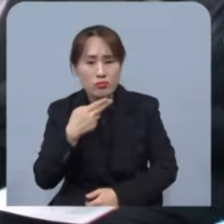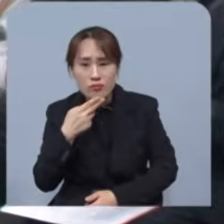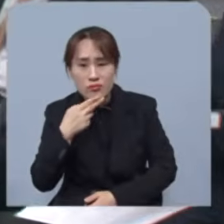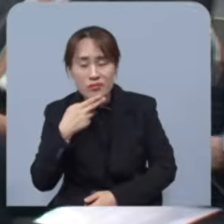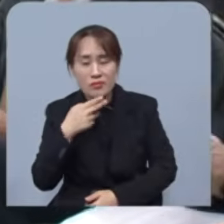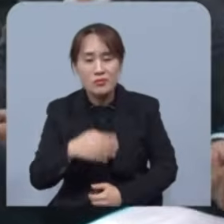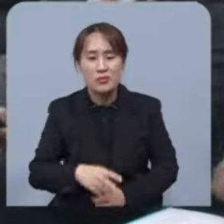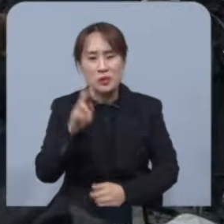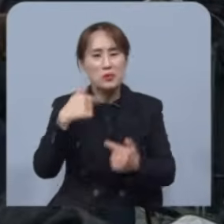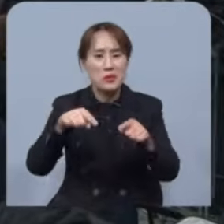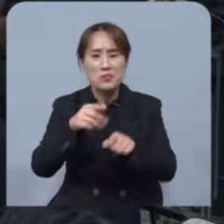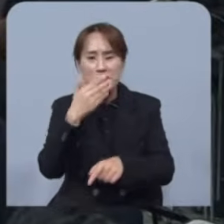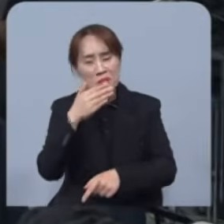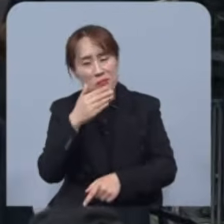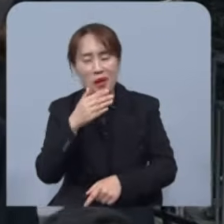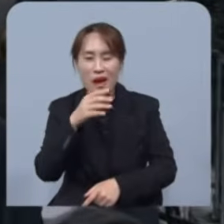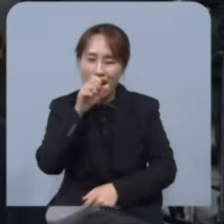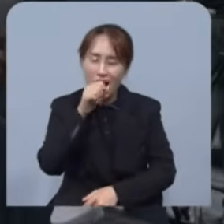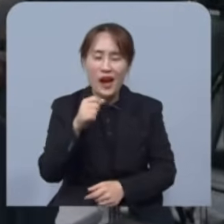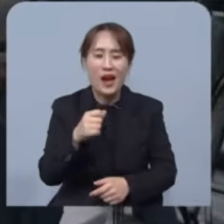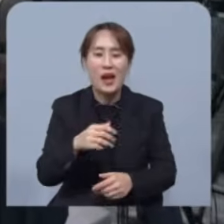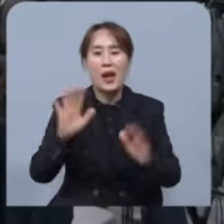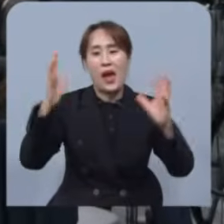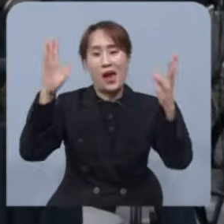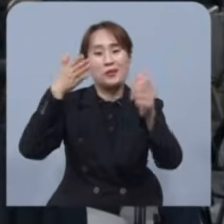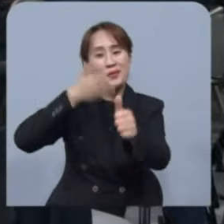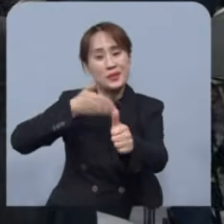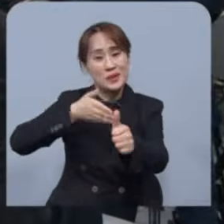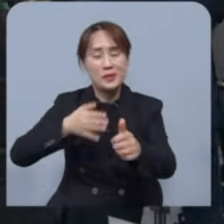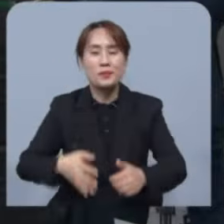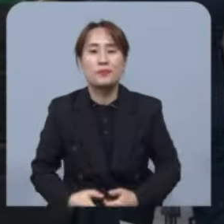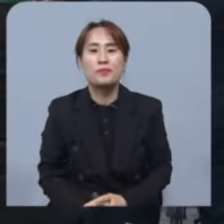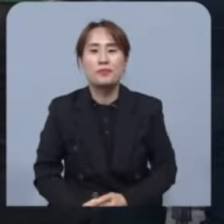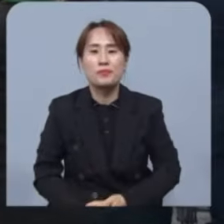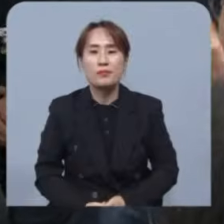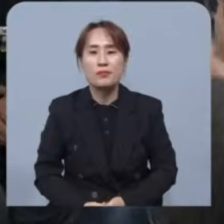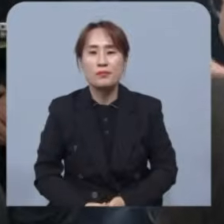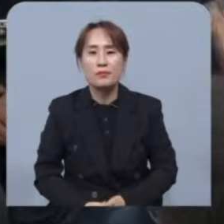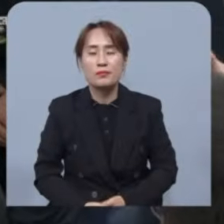전심이라도 같이 하시지. 예. 박수 한번 보내주십시오. 네.